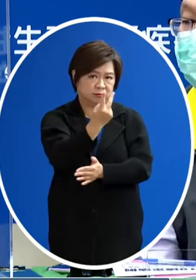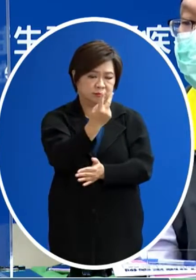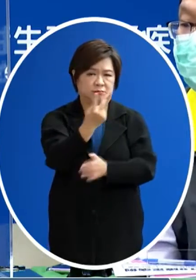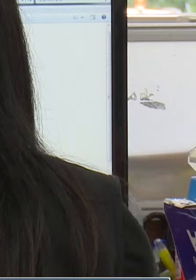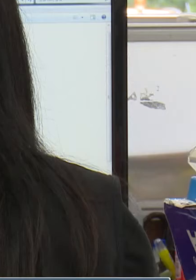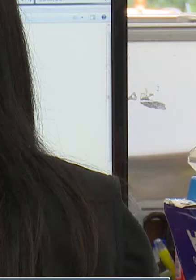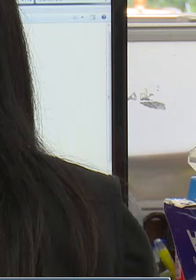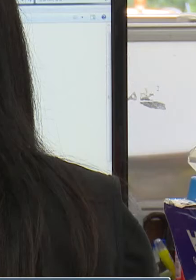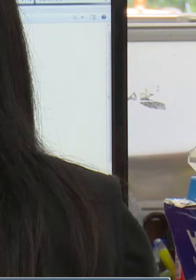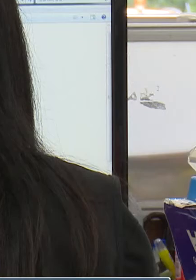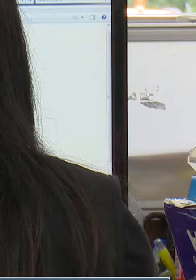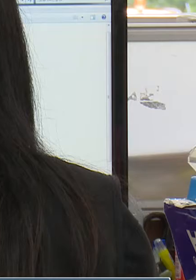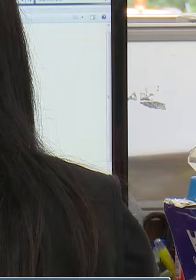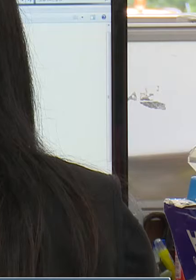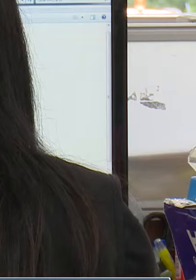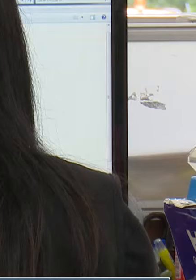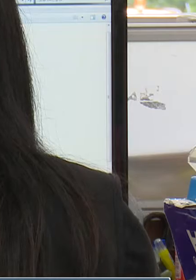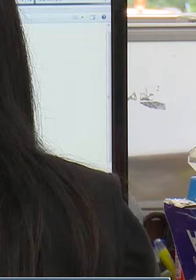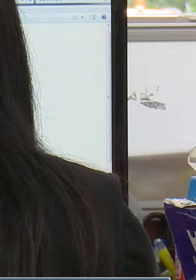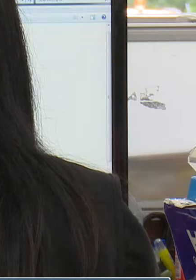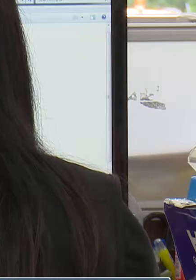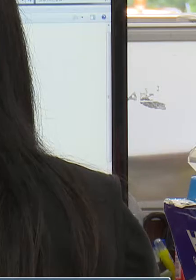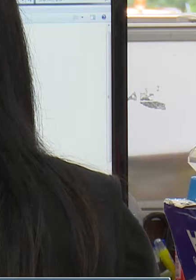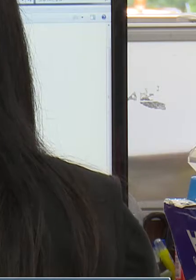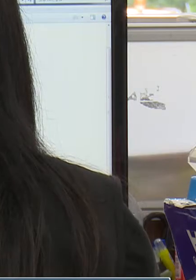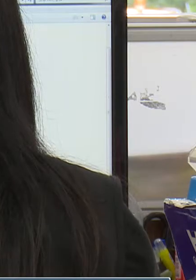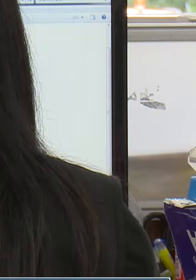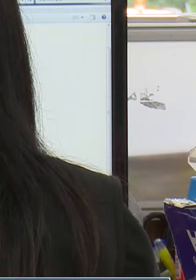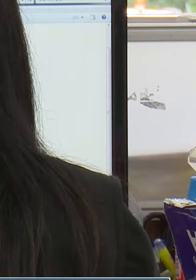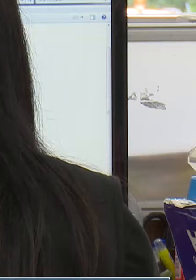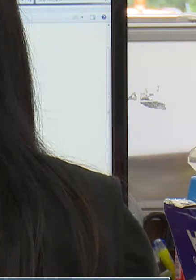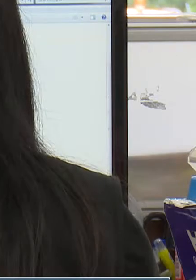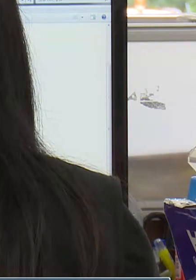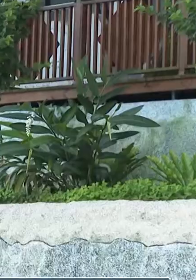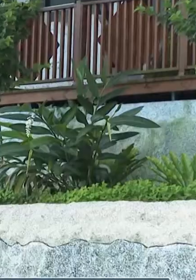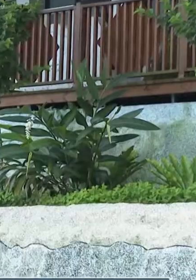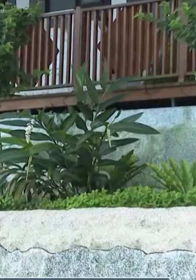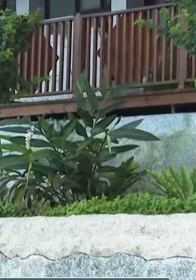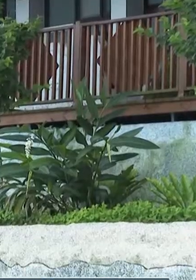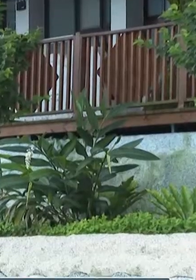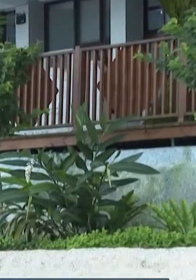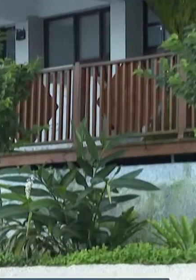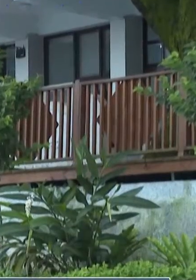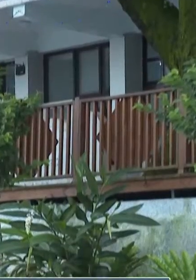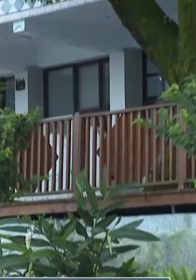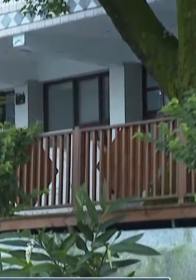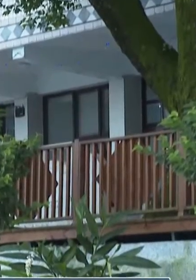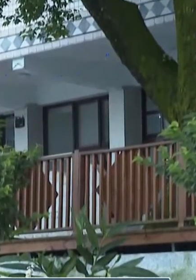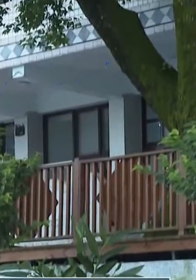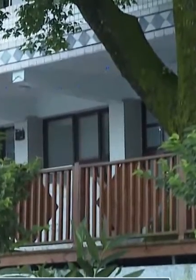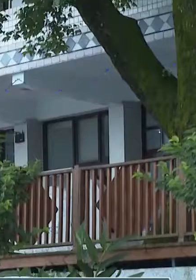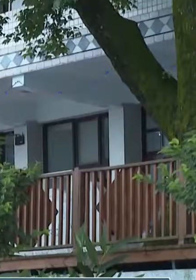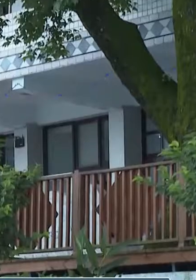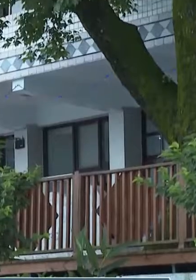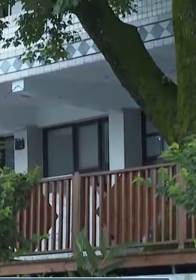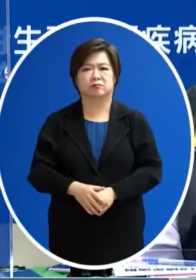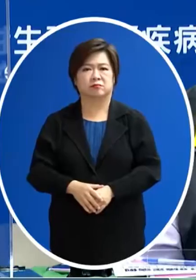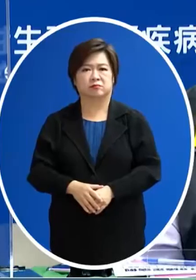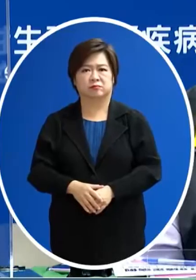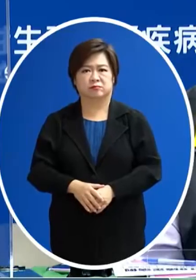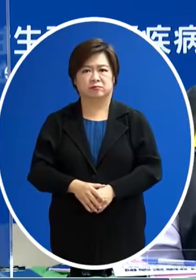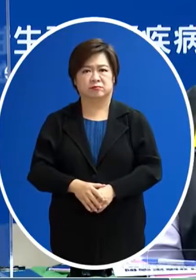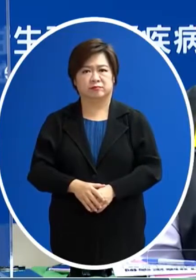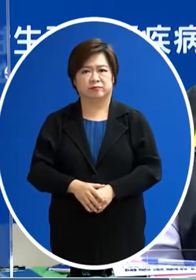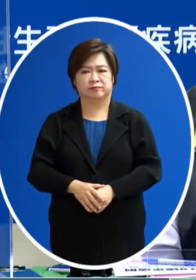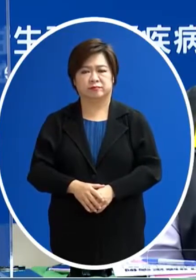是在从工作的场所机关中间通报出去的，或在学校里面通报出去的，那现在